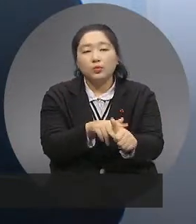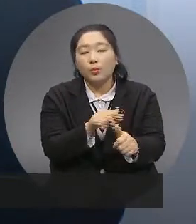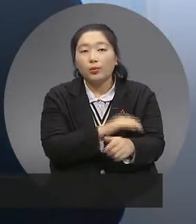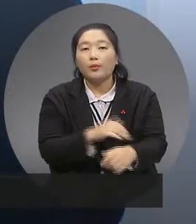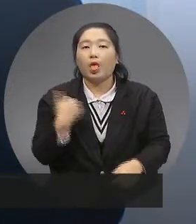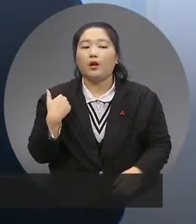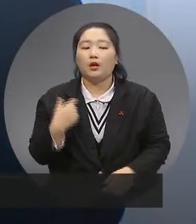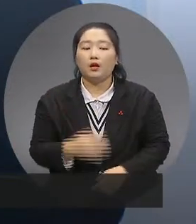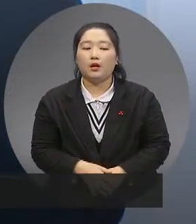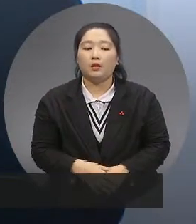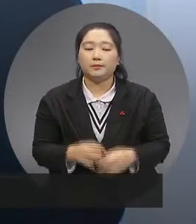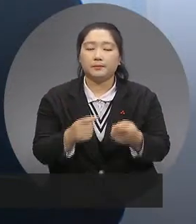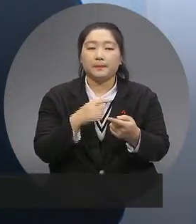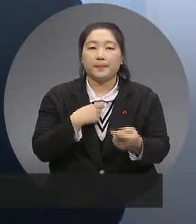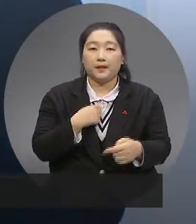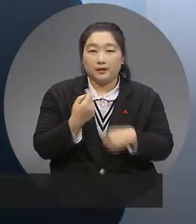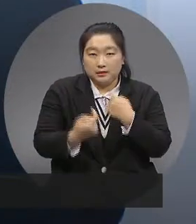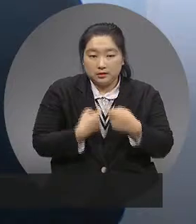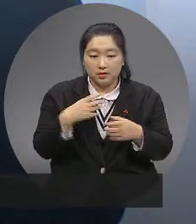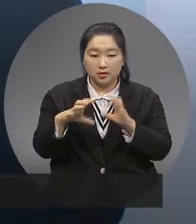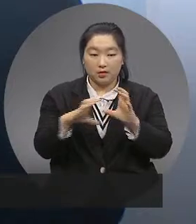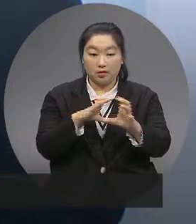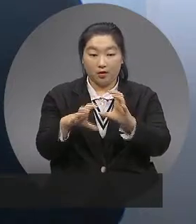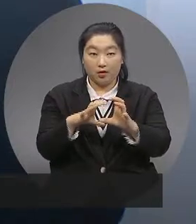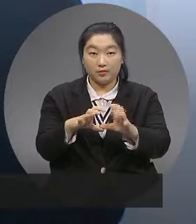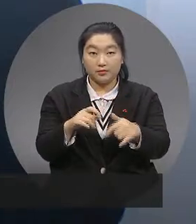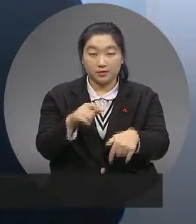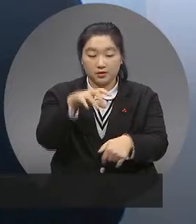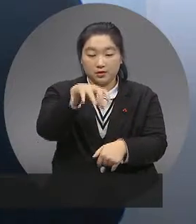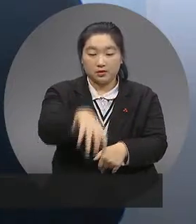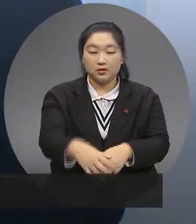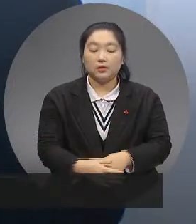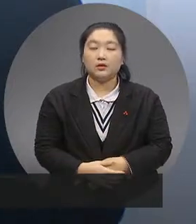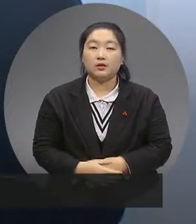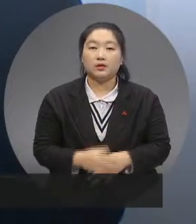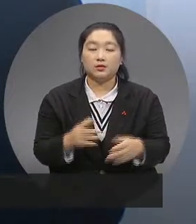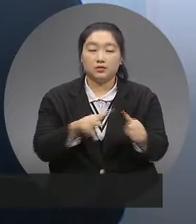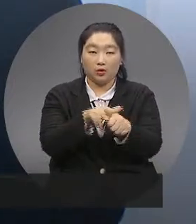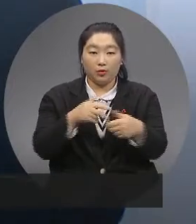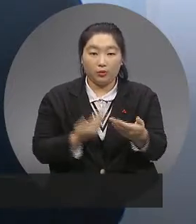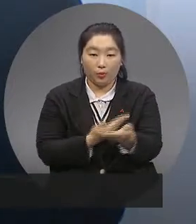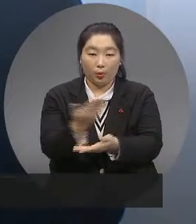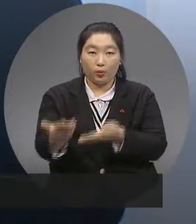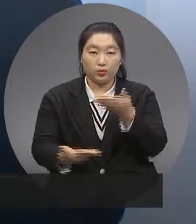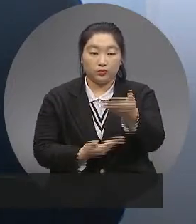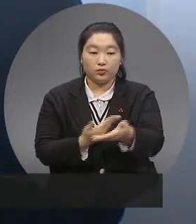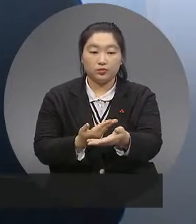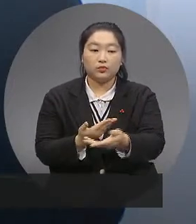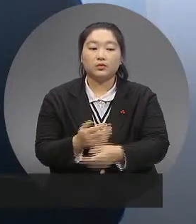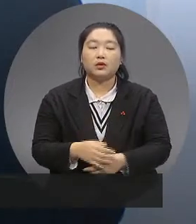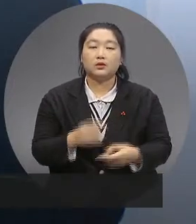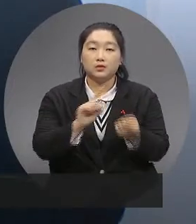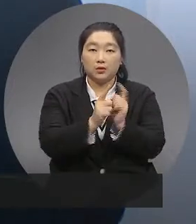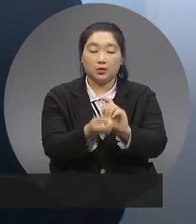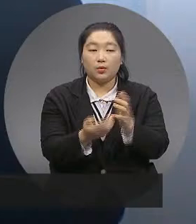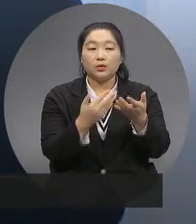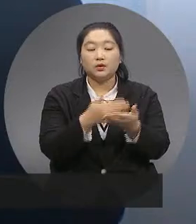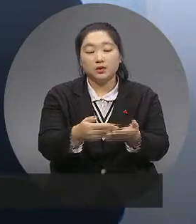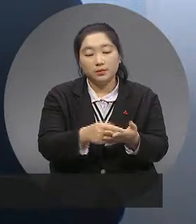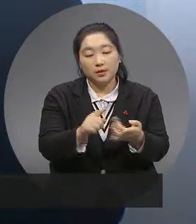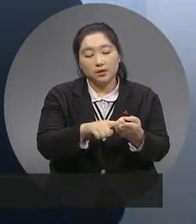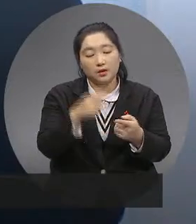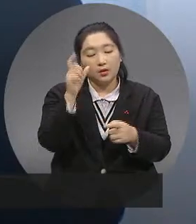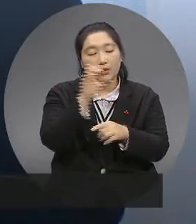모르기도 하고 그래서 저희 자체 커뮤니티를 통해서 좀 작가님들께 그 정보도 공유하고 좀 서로 작품에 대한